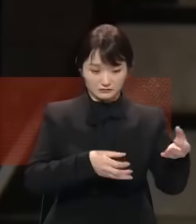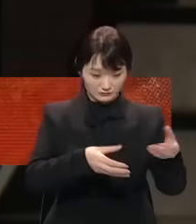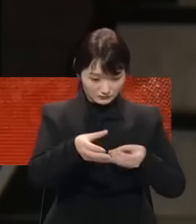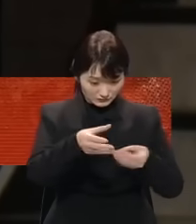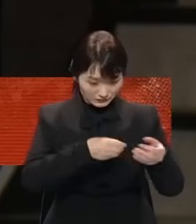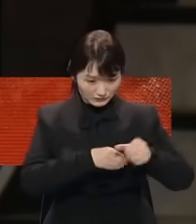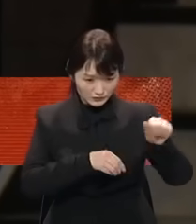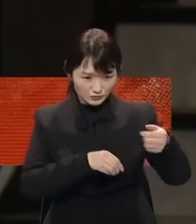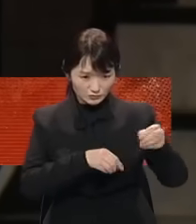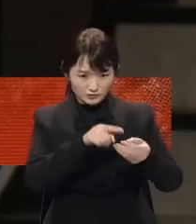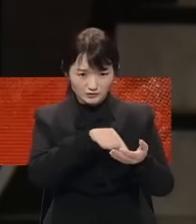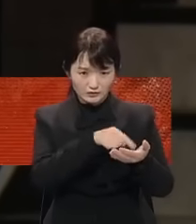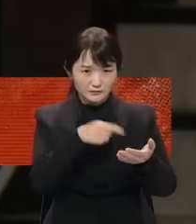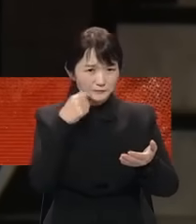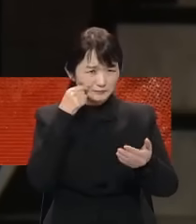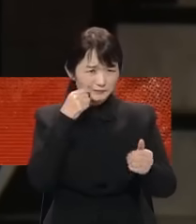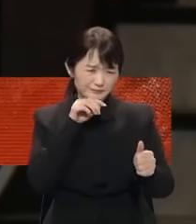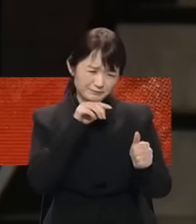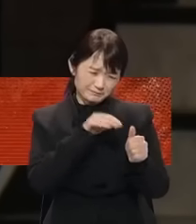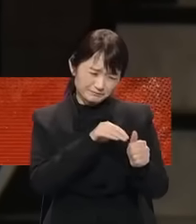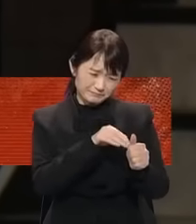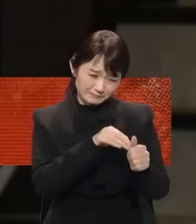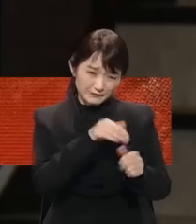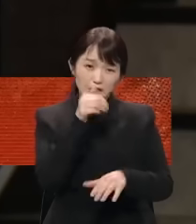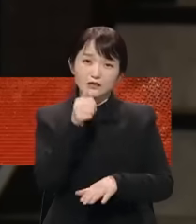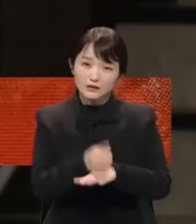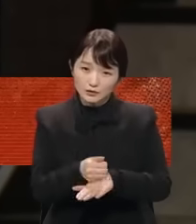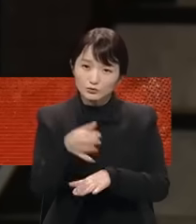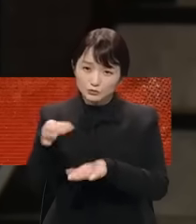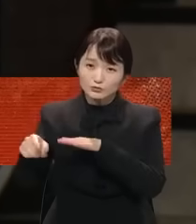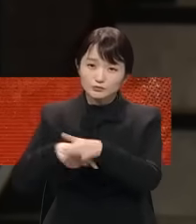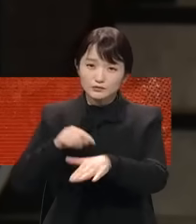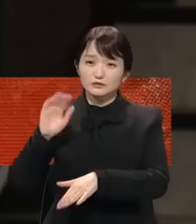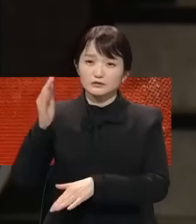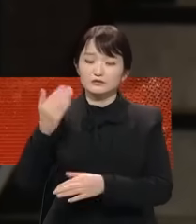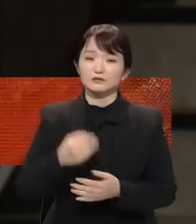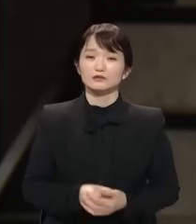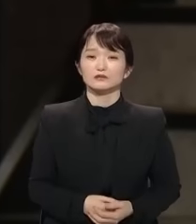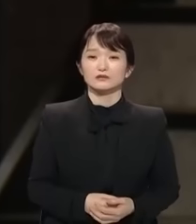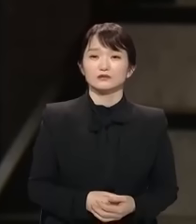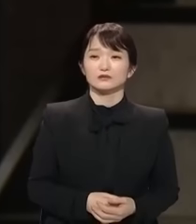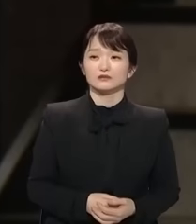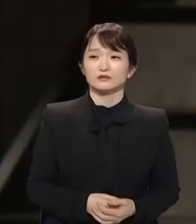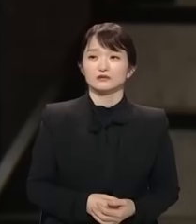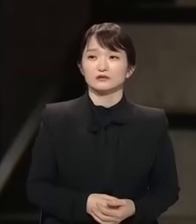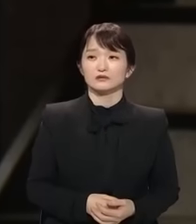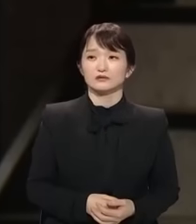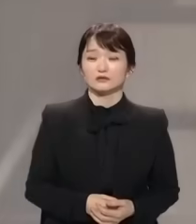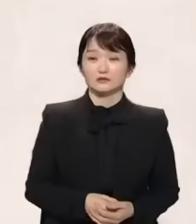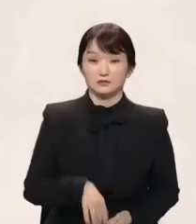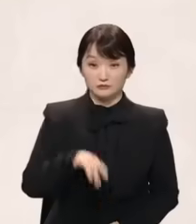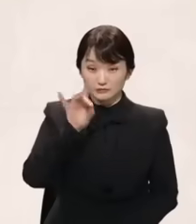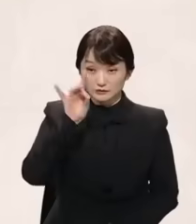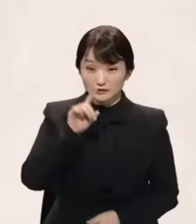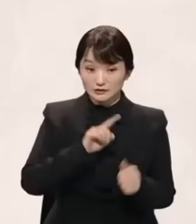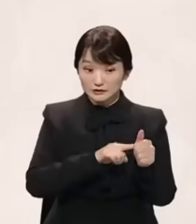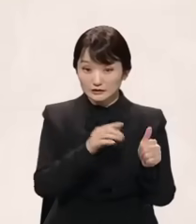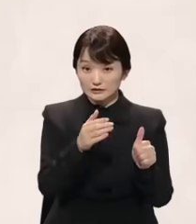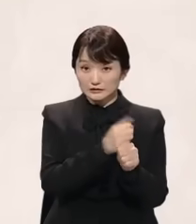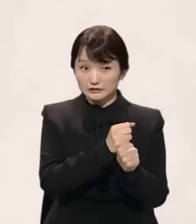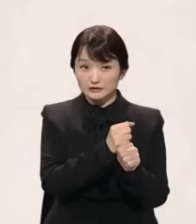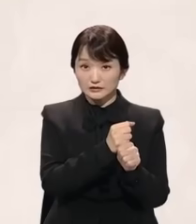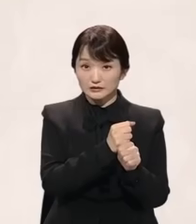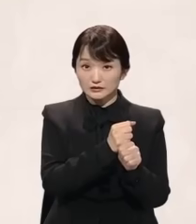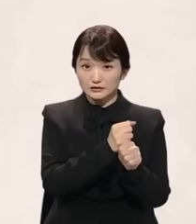갚지 못했고 독촉을 받다 보니까 범행을 결심 했다고 하는데 더 놀라운 것은 뭐냐면요 맨 처음에이 사람 잡히자마자